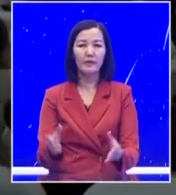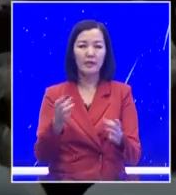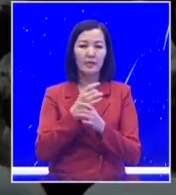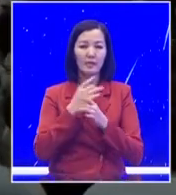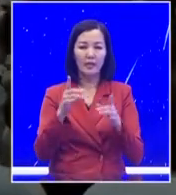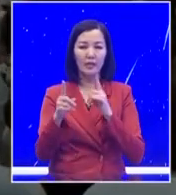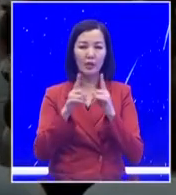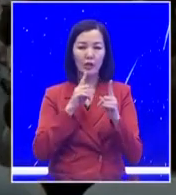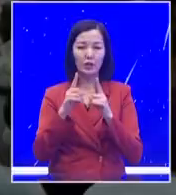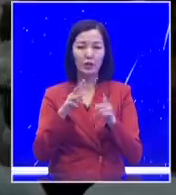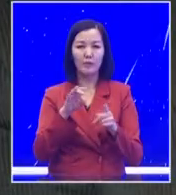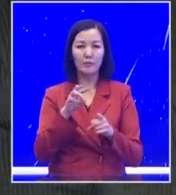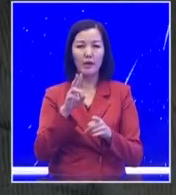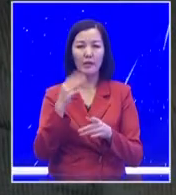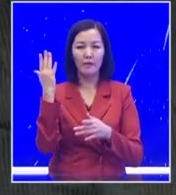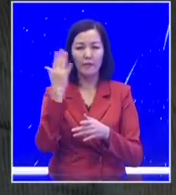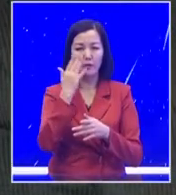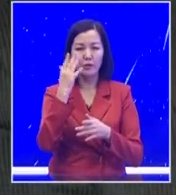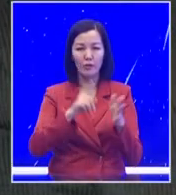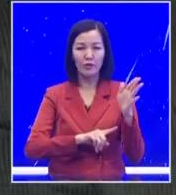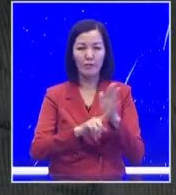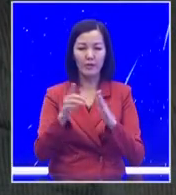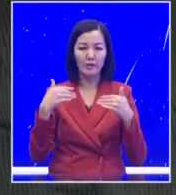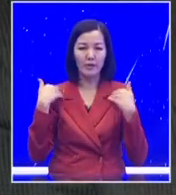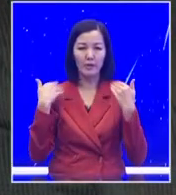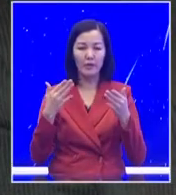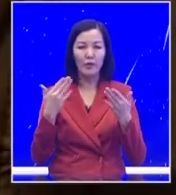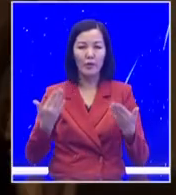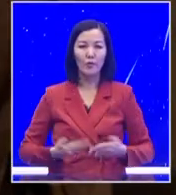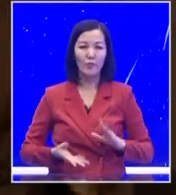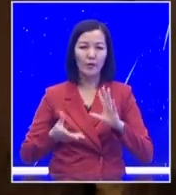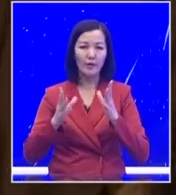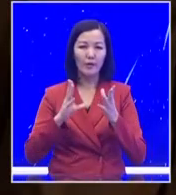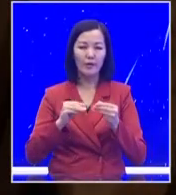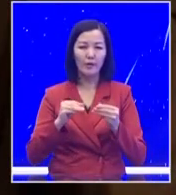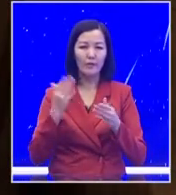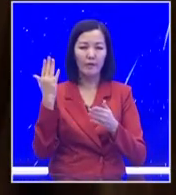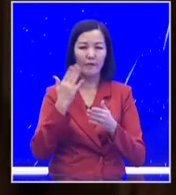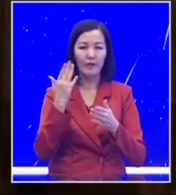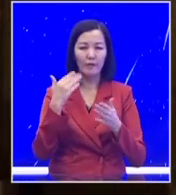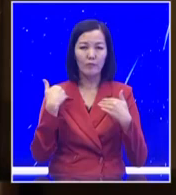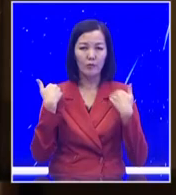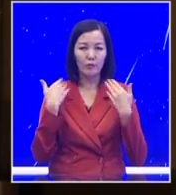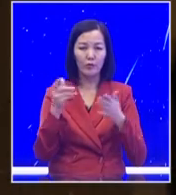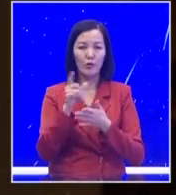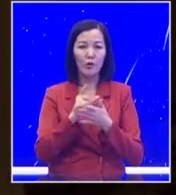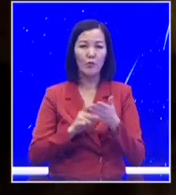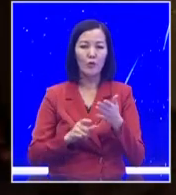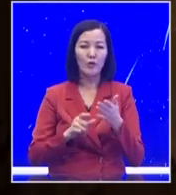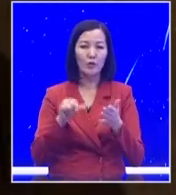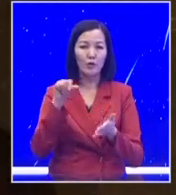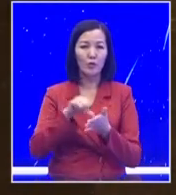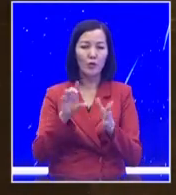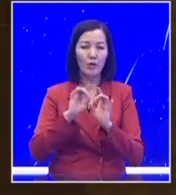жиын Мұқағали Мақатаев жайлы бейнероликтен басталды. Ақынның жүріп өткен өмір жолынан үзінді келтірілді. Ақынның өлеңдері оқылып, көрермендерді